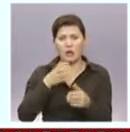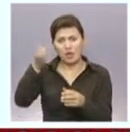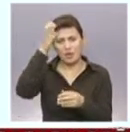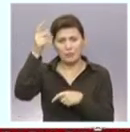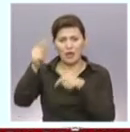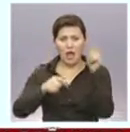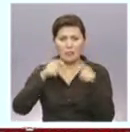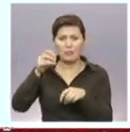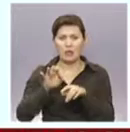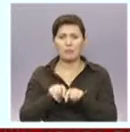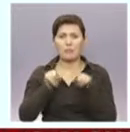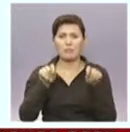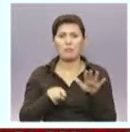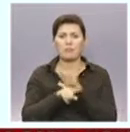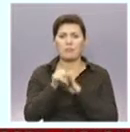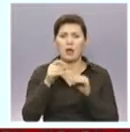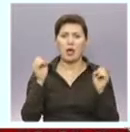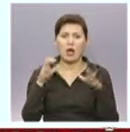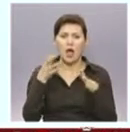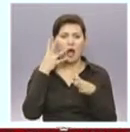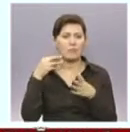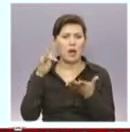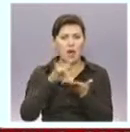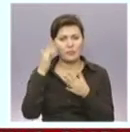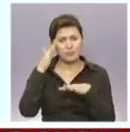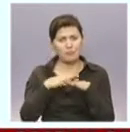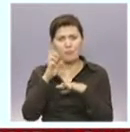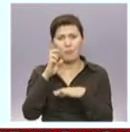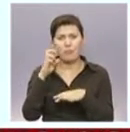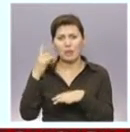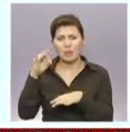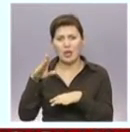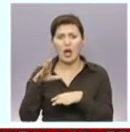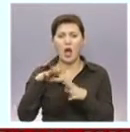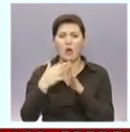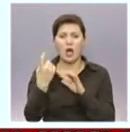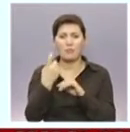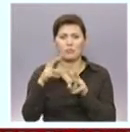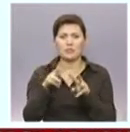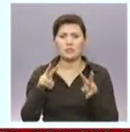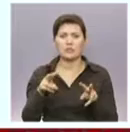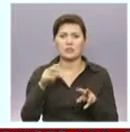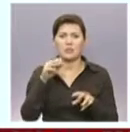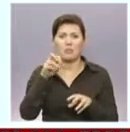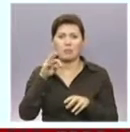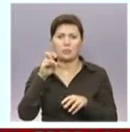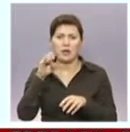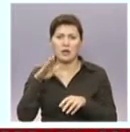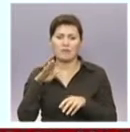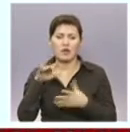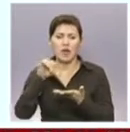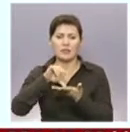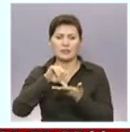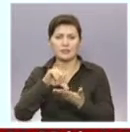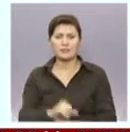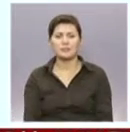ғылыми конференция басталды. Жиынға Алматы қаласының әкімі Бауыржан Байбек пен ауыл шаруашылығы министрі Асылжан Мамынтбеков қатысты.